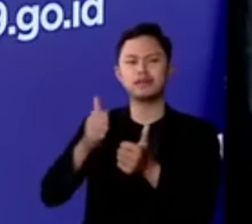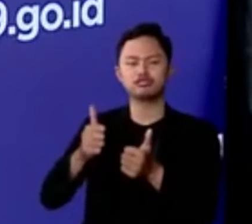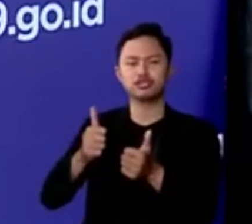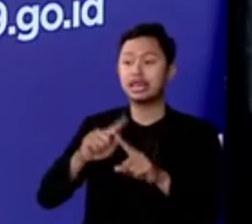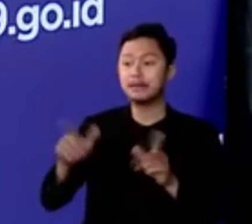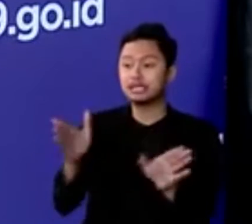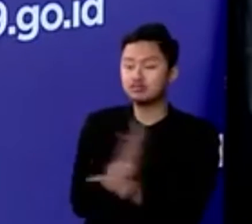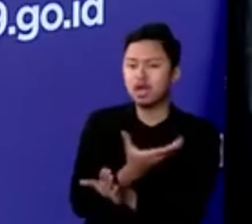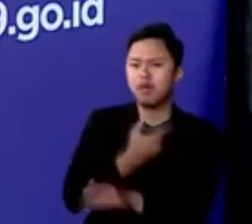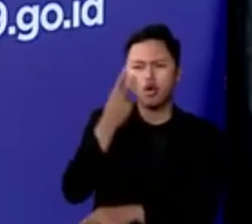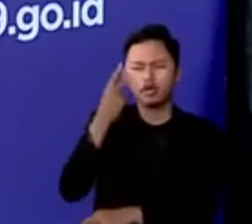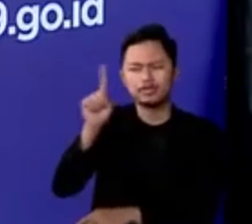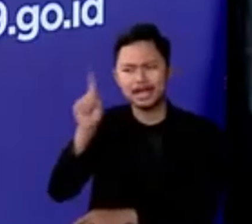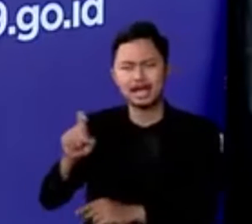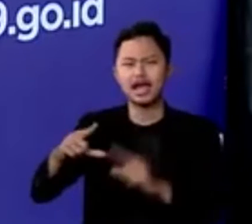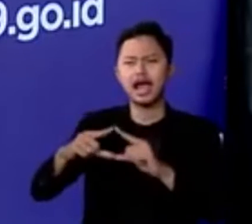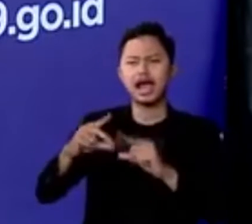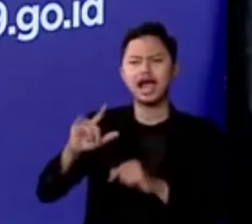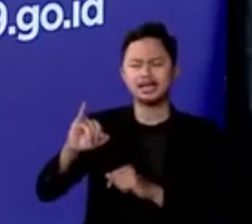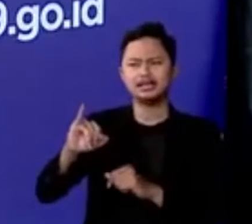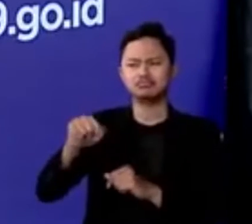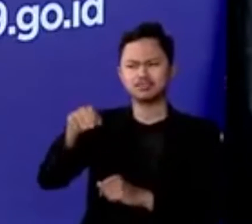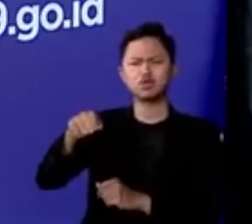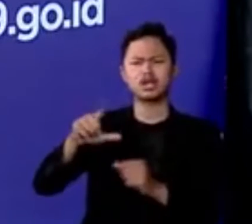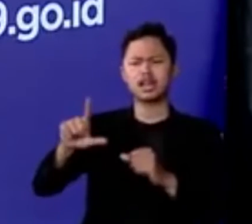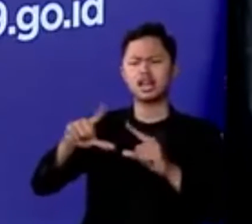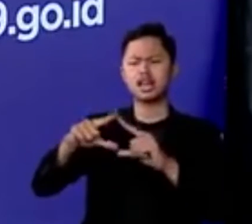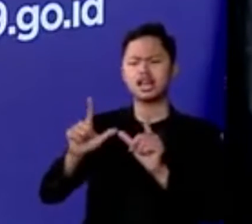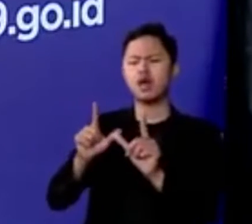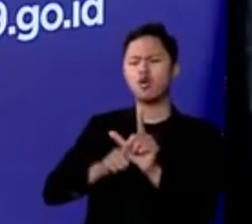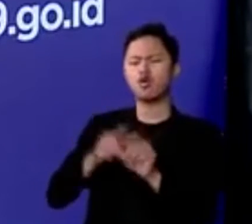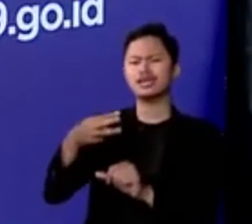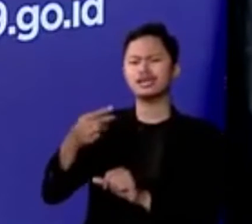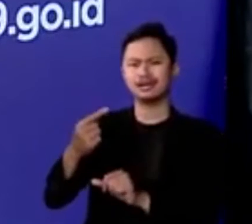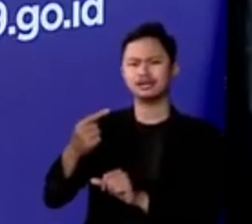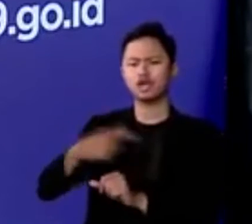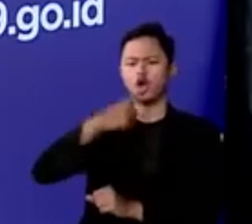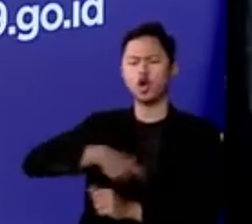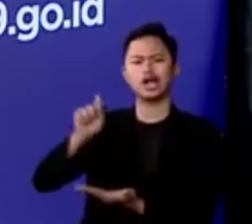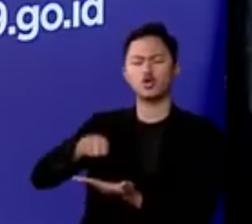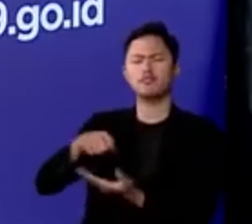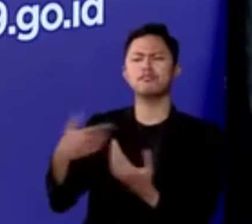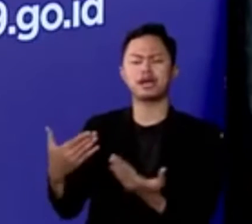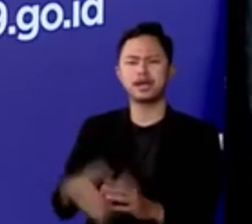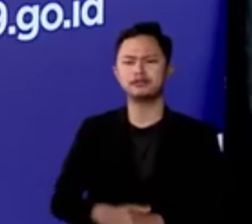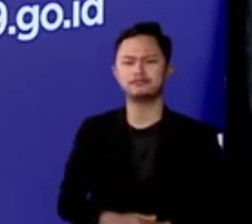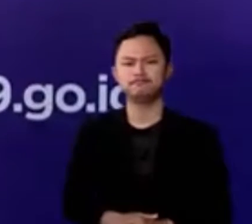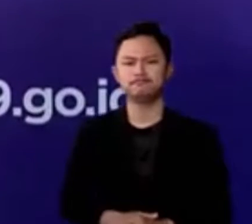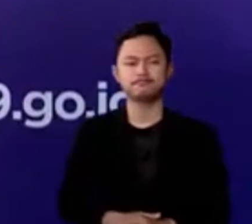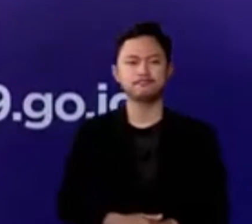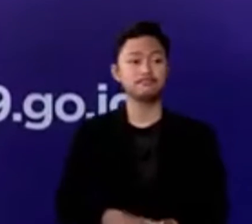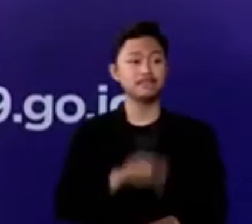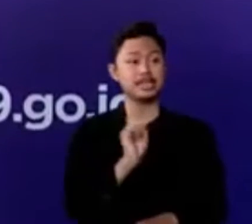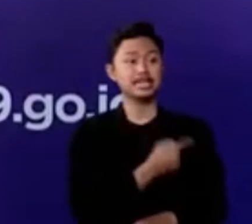saya menarik juga mengulik dari Mas Ari ini sebagai lawyer di tengah-tengah demi gimana sehari-hari berkegiatan Eh kalau kita sih